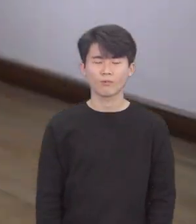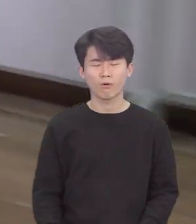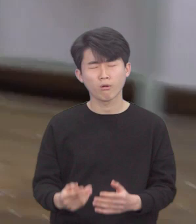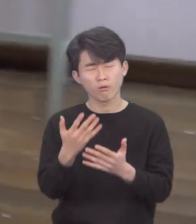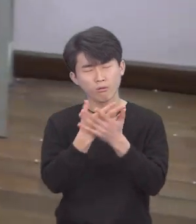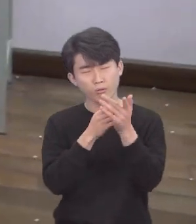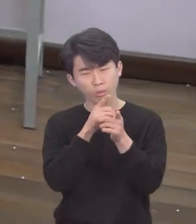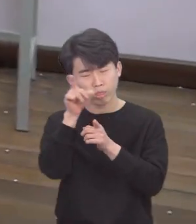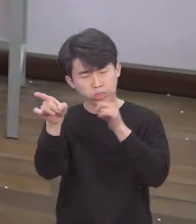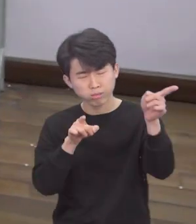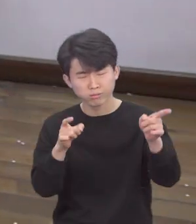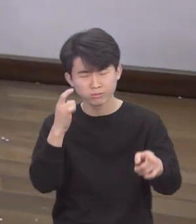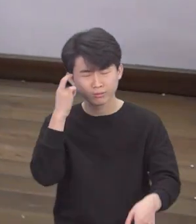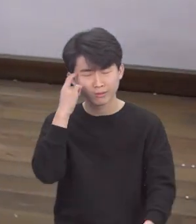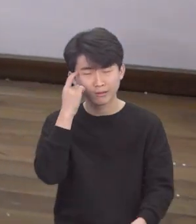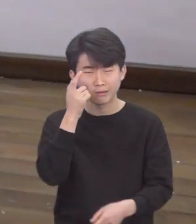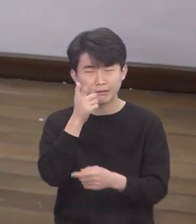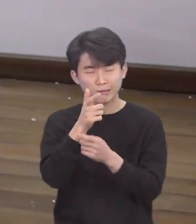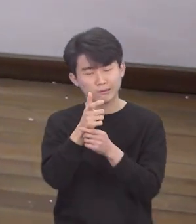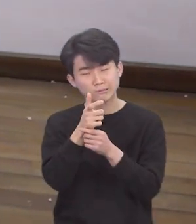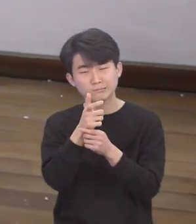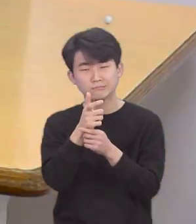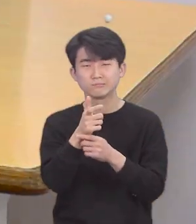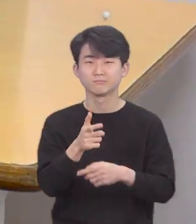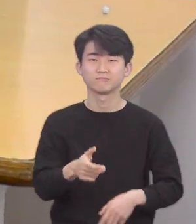대명이 안 맞아.